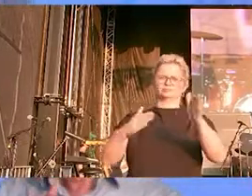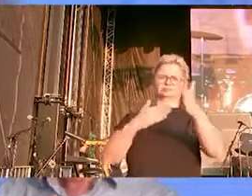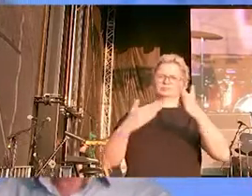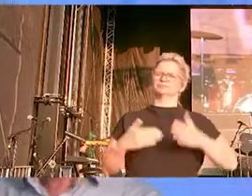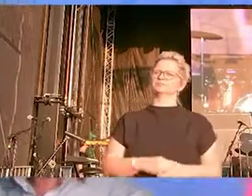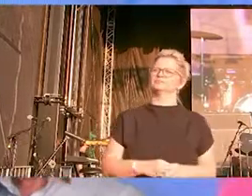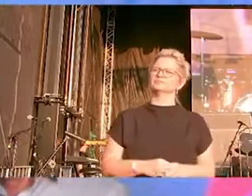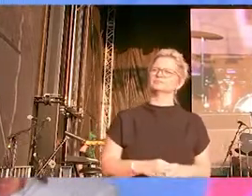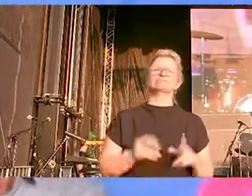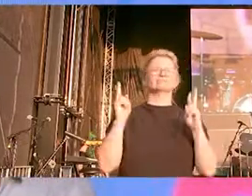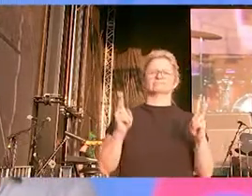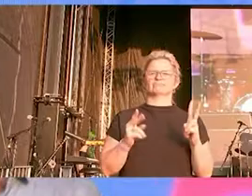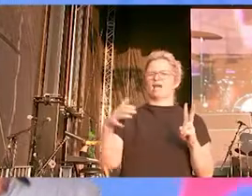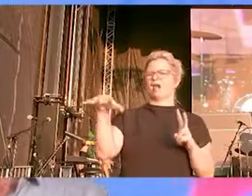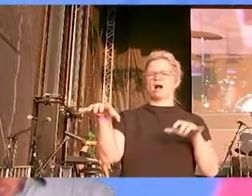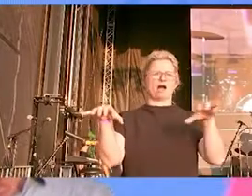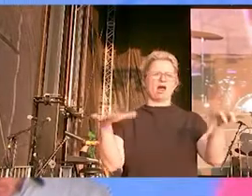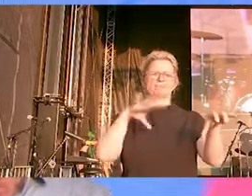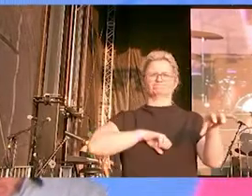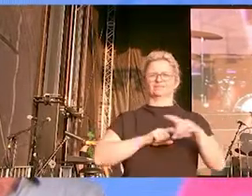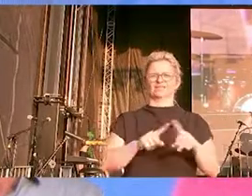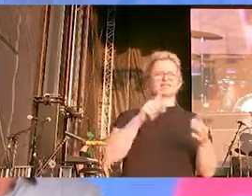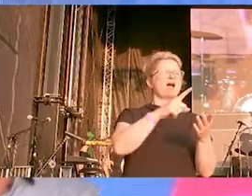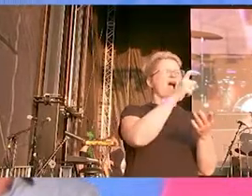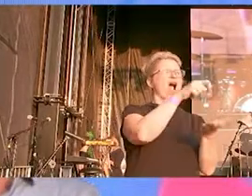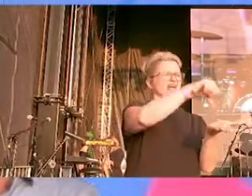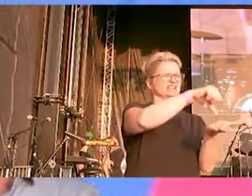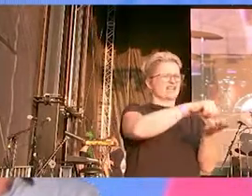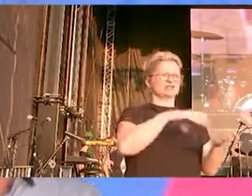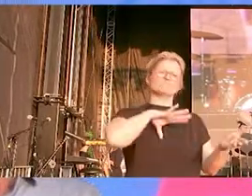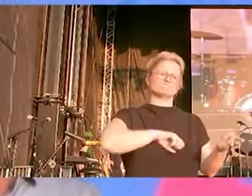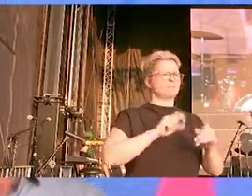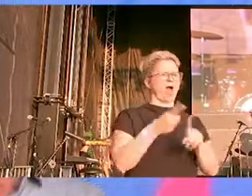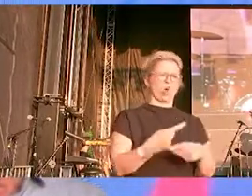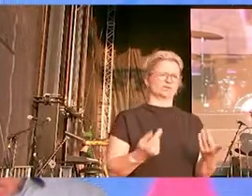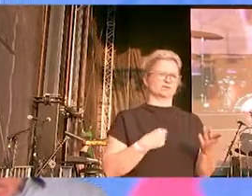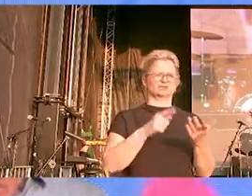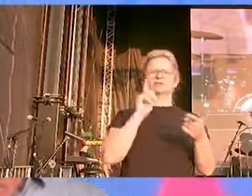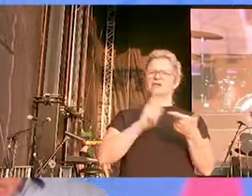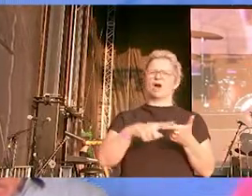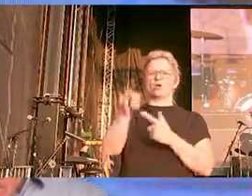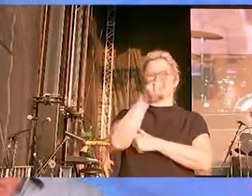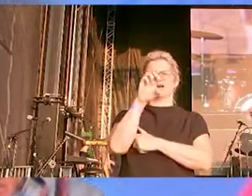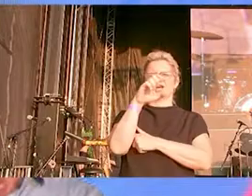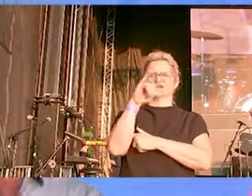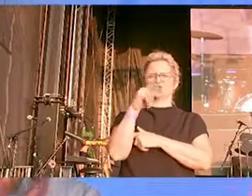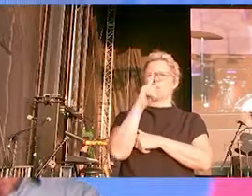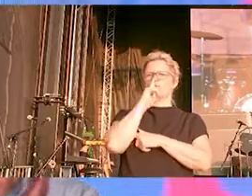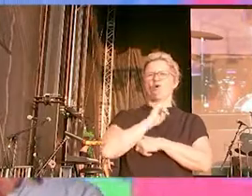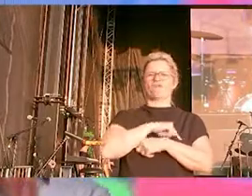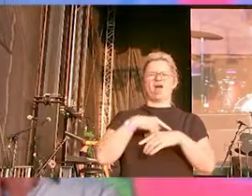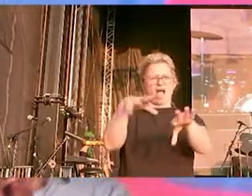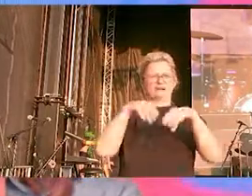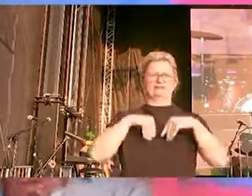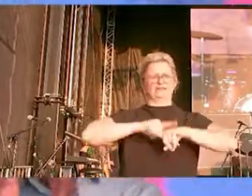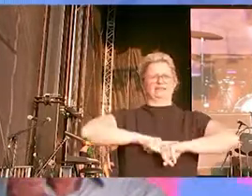Wir dulden keine Lager, keine sogenannten Ankerzentren. Und wir dulden auch in der Stadt kein Racial Profiling.